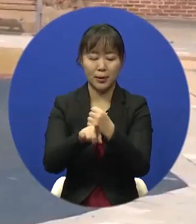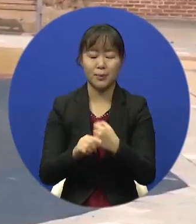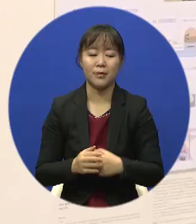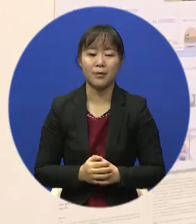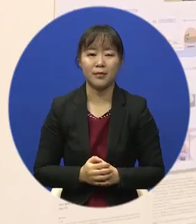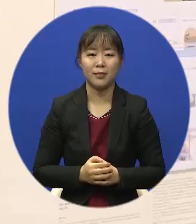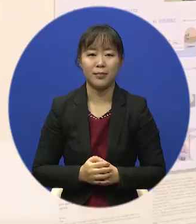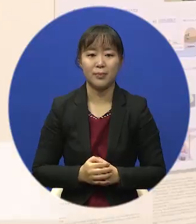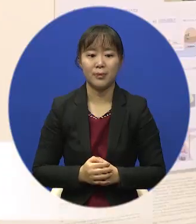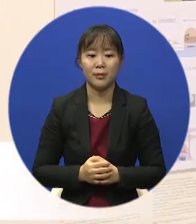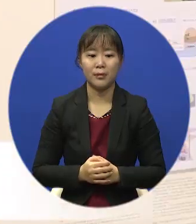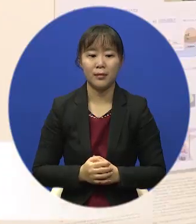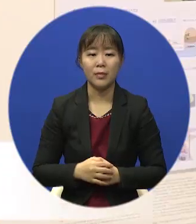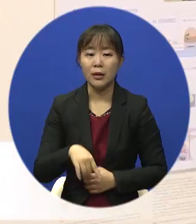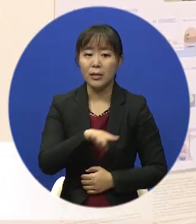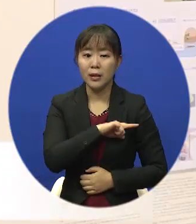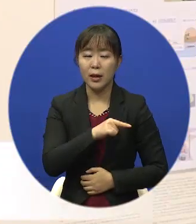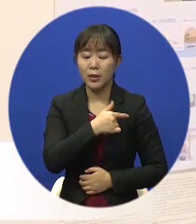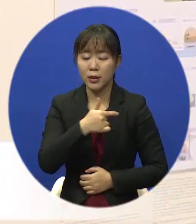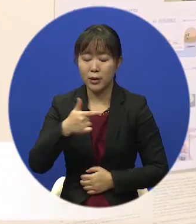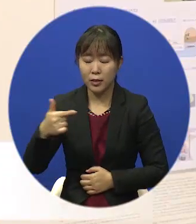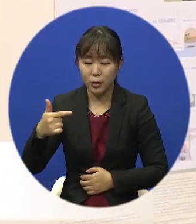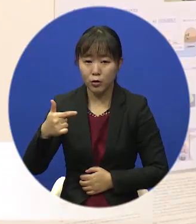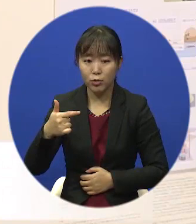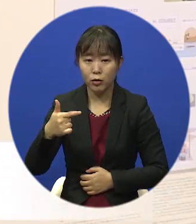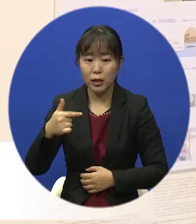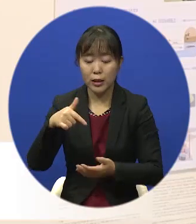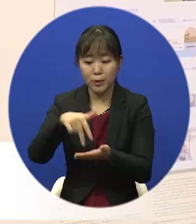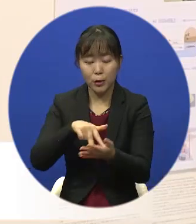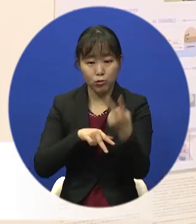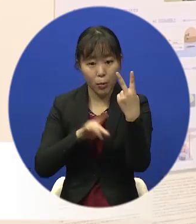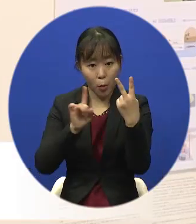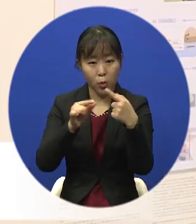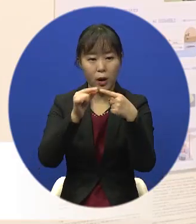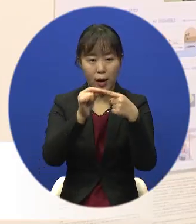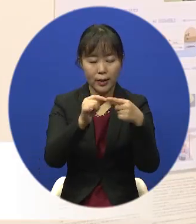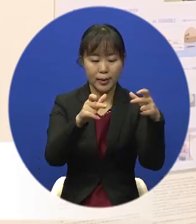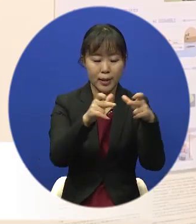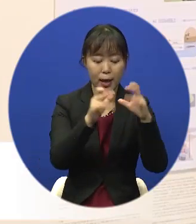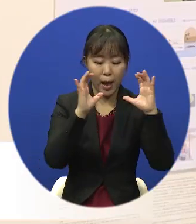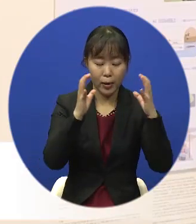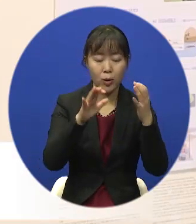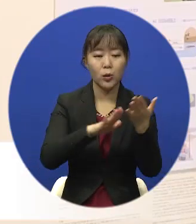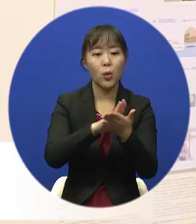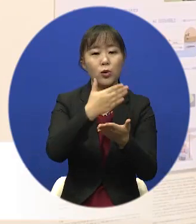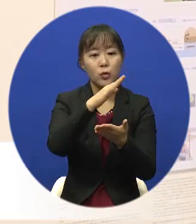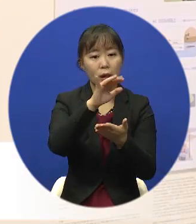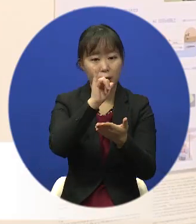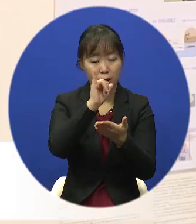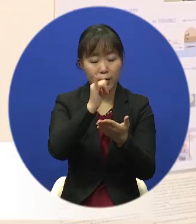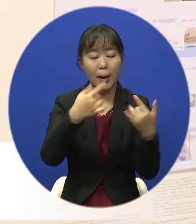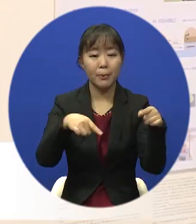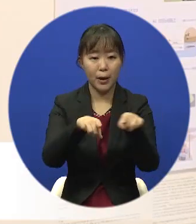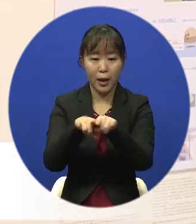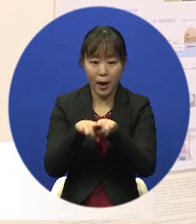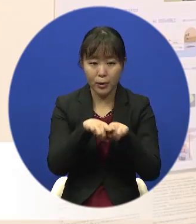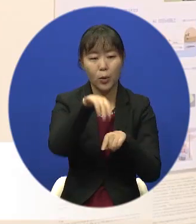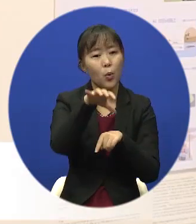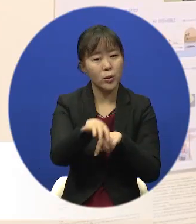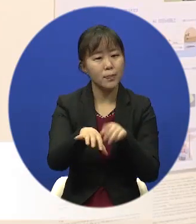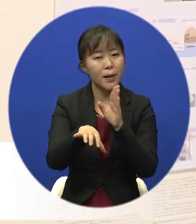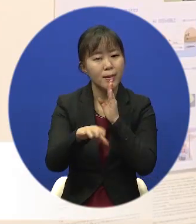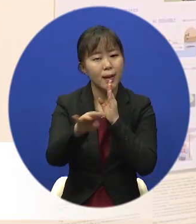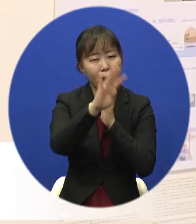말입니다. 가장 큰 두 가지 관점은 한 가지는 장애 아동들이 놀 수 있는 함께 놀 수 있는 공간인가